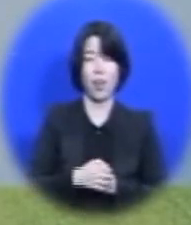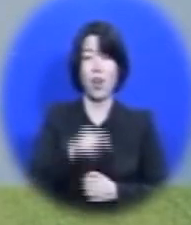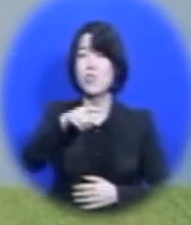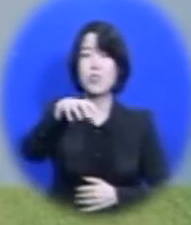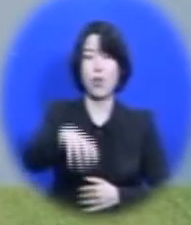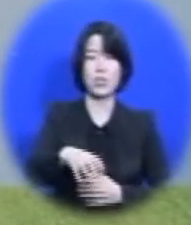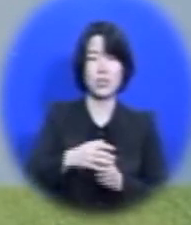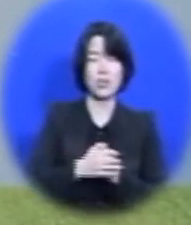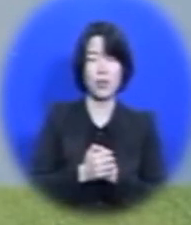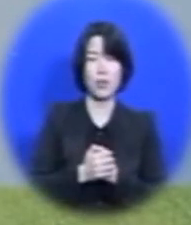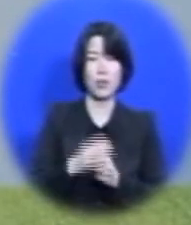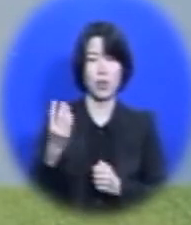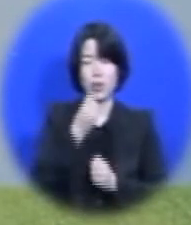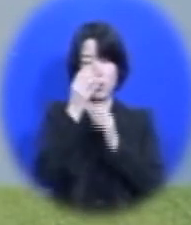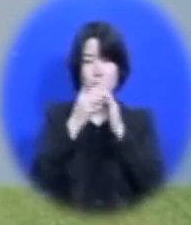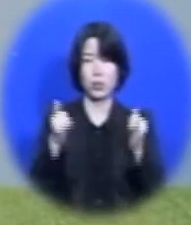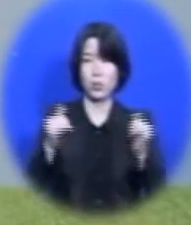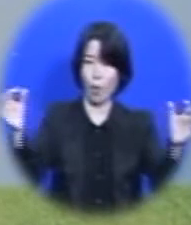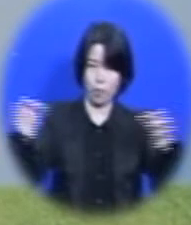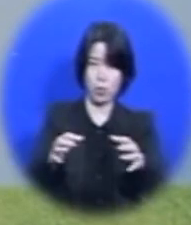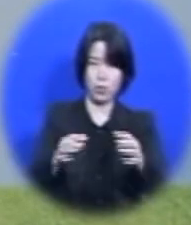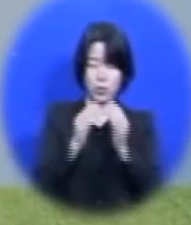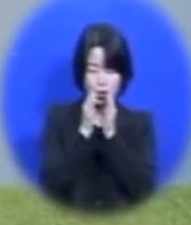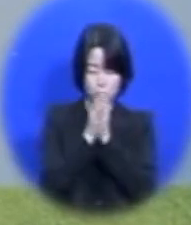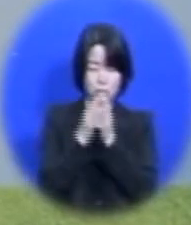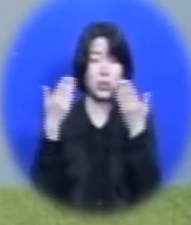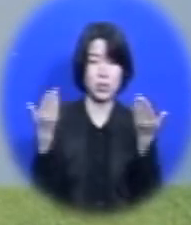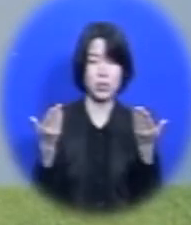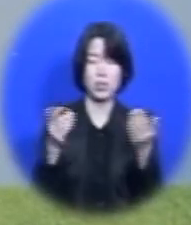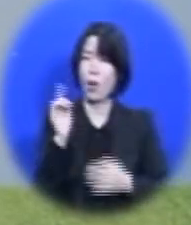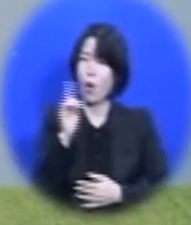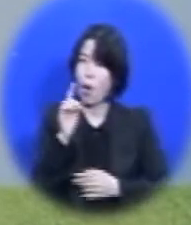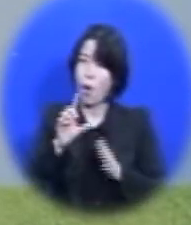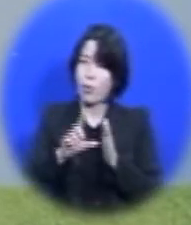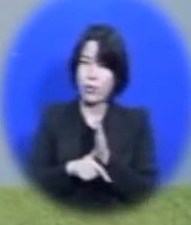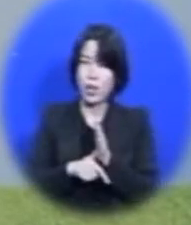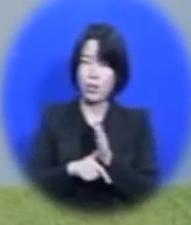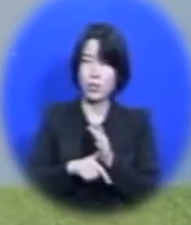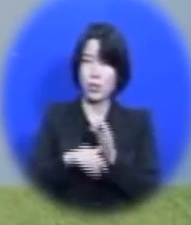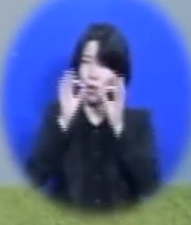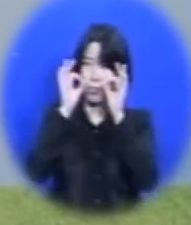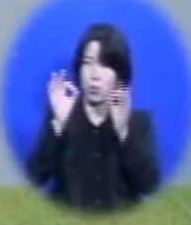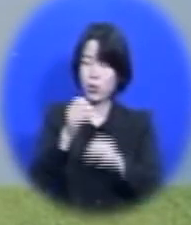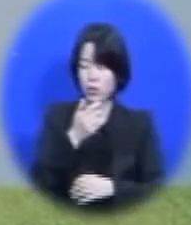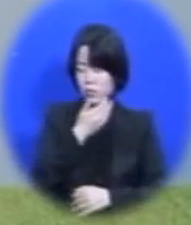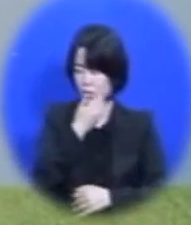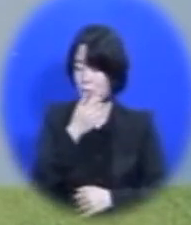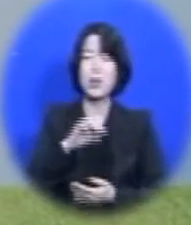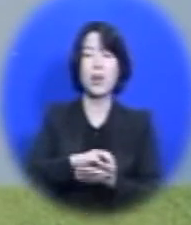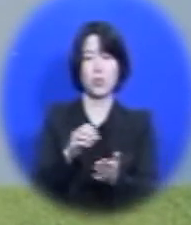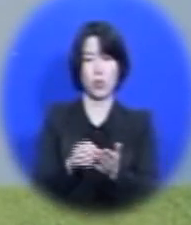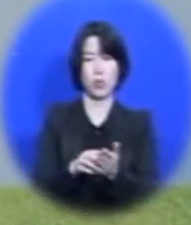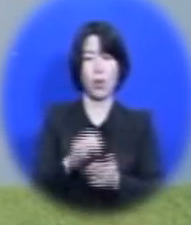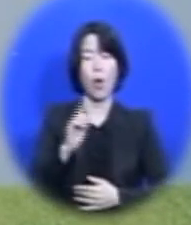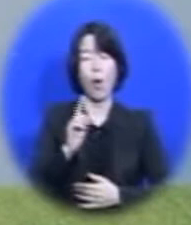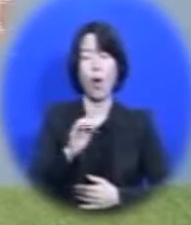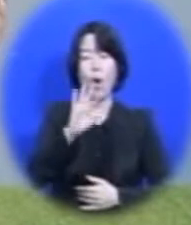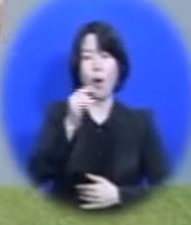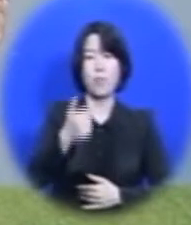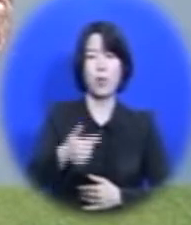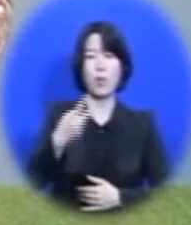여기서 성도들이 모여서 기도하는 것이 어떤 때는 보기가 민망할 정도입니다. 언제 이